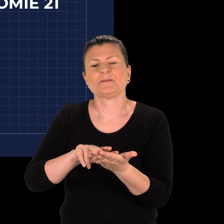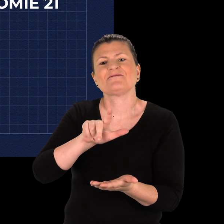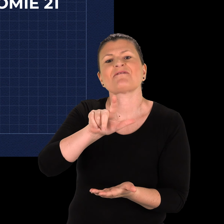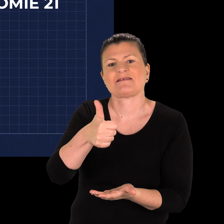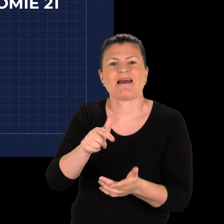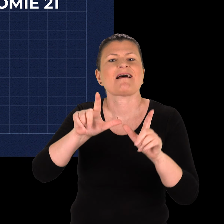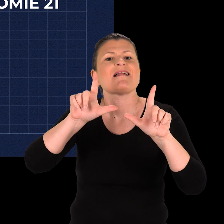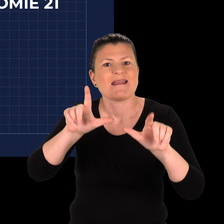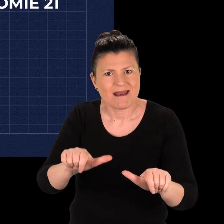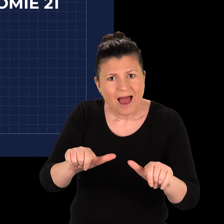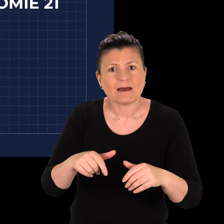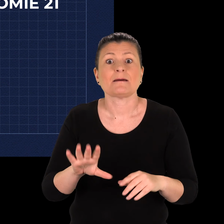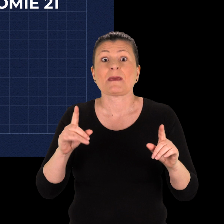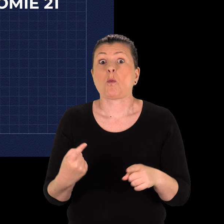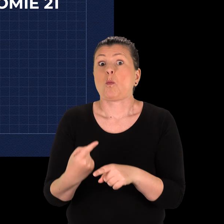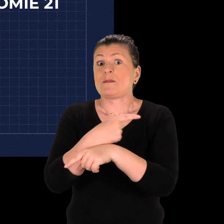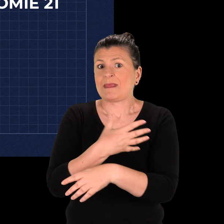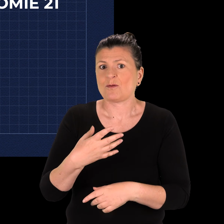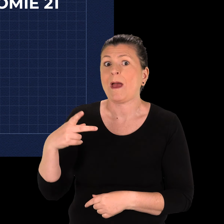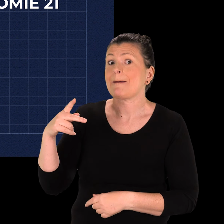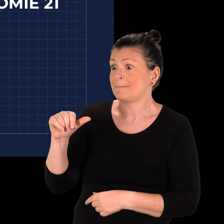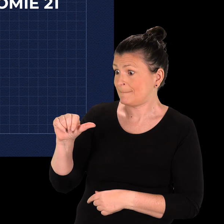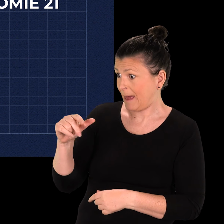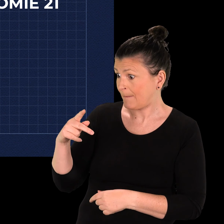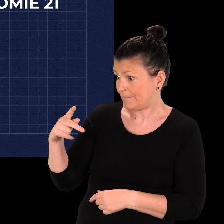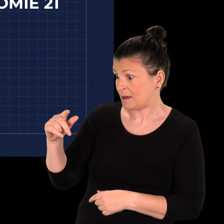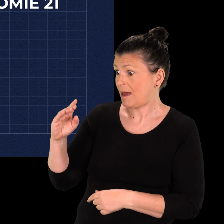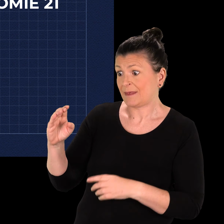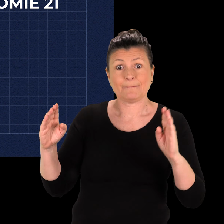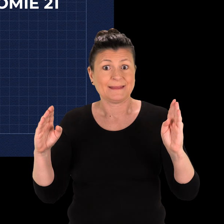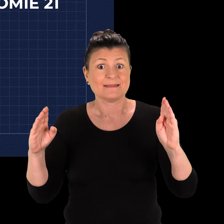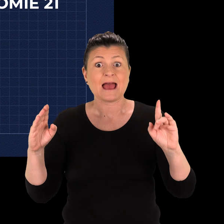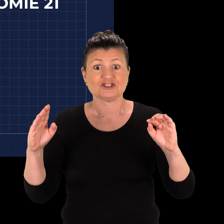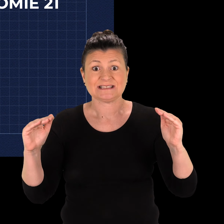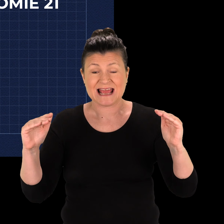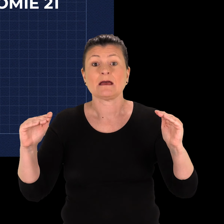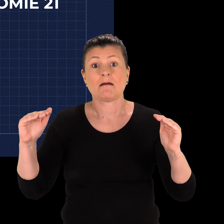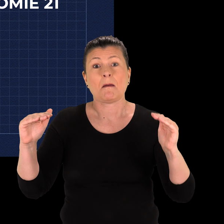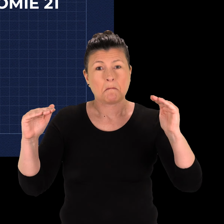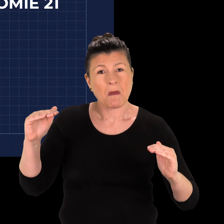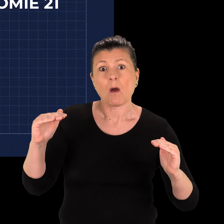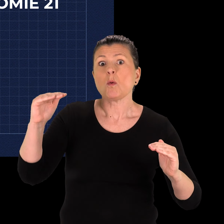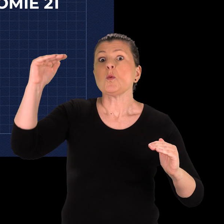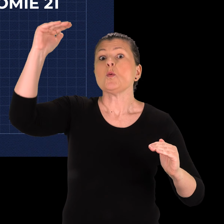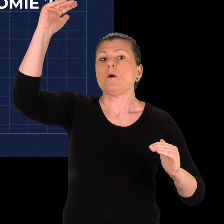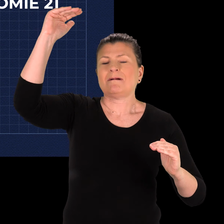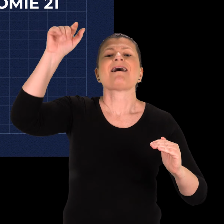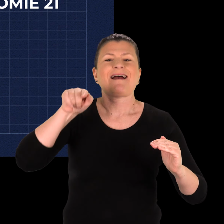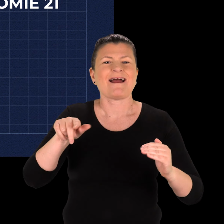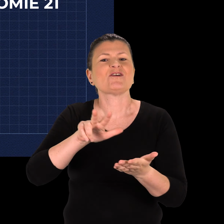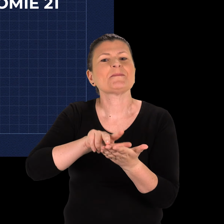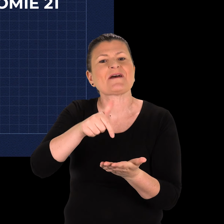de trisomie 21 est plus élevé. En revanche, si votre dosage de PAP-A est haute et ou bêta-HCG